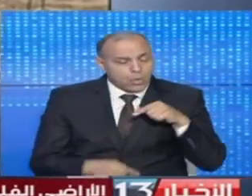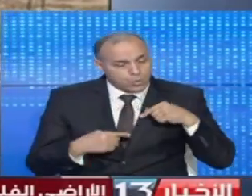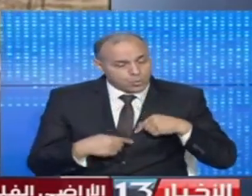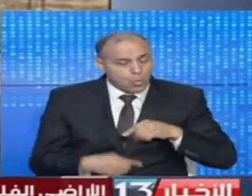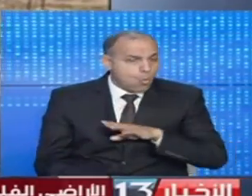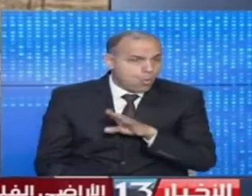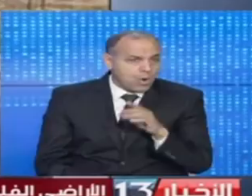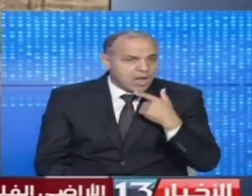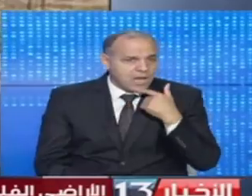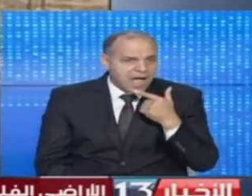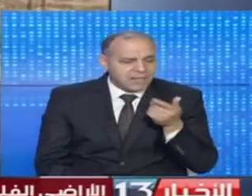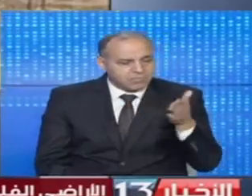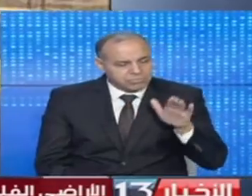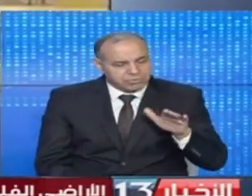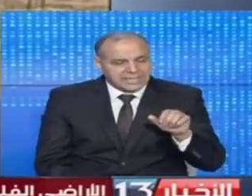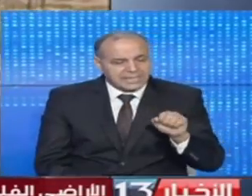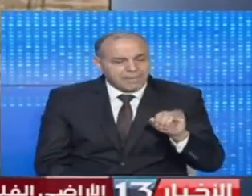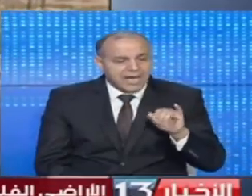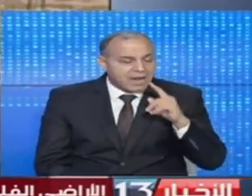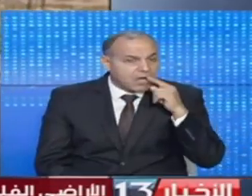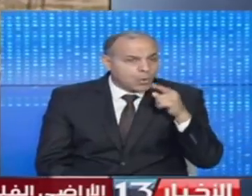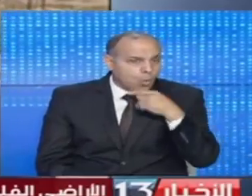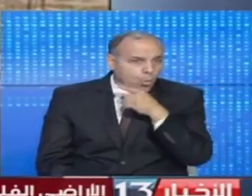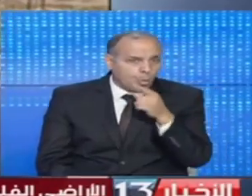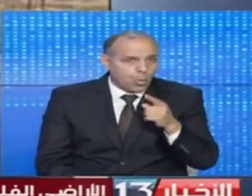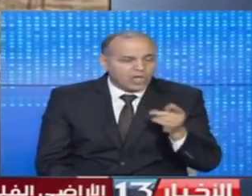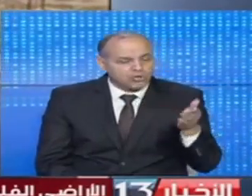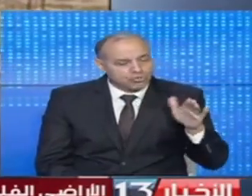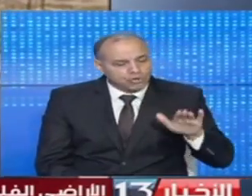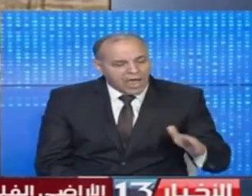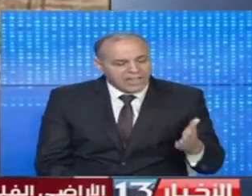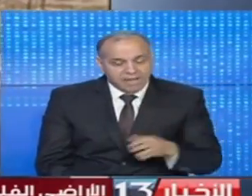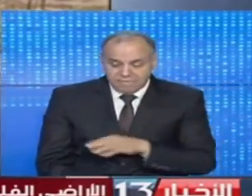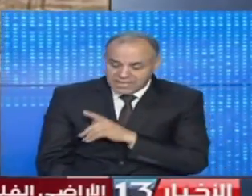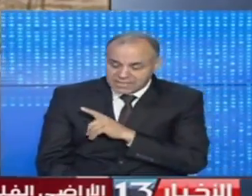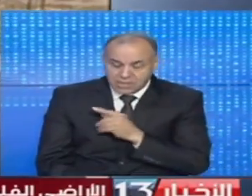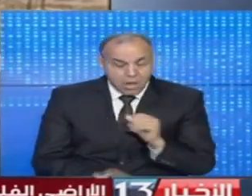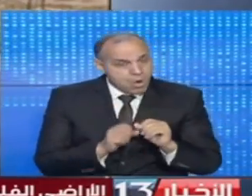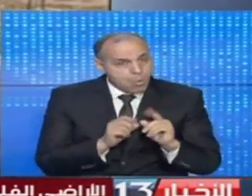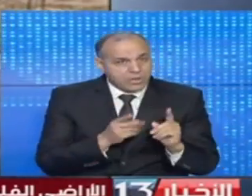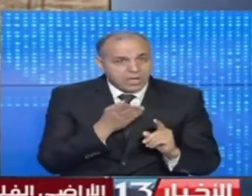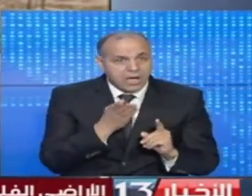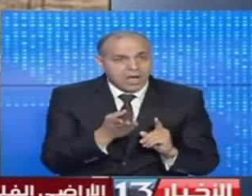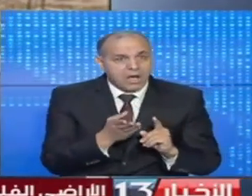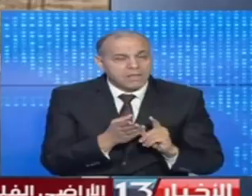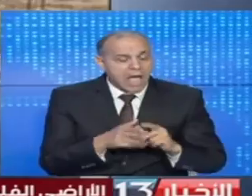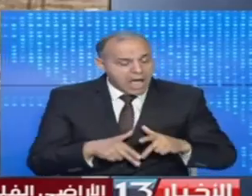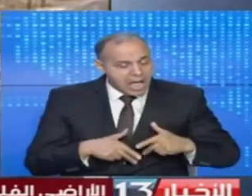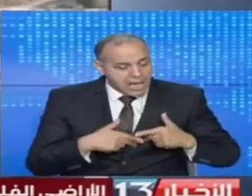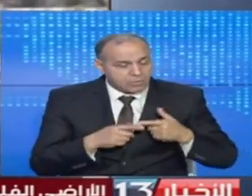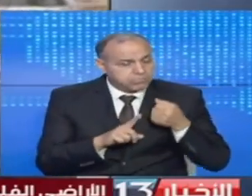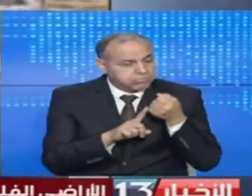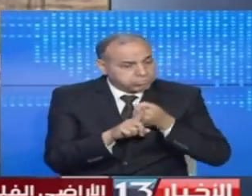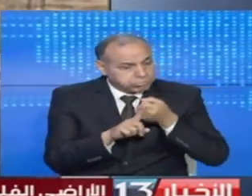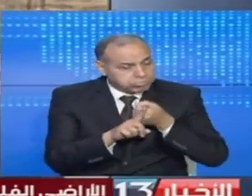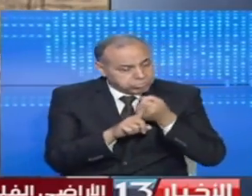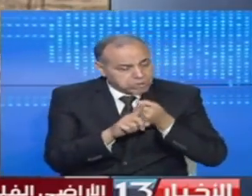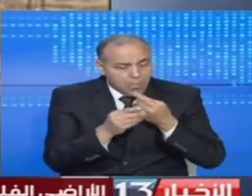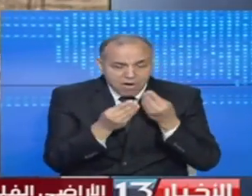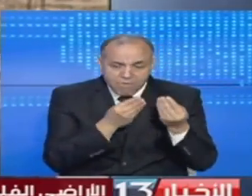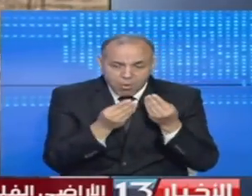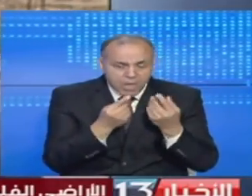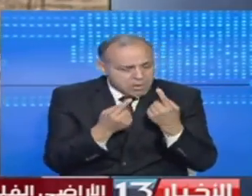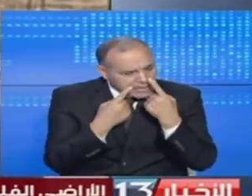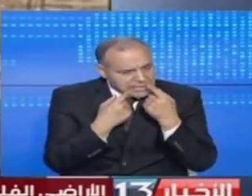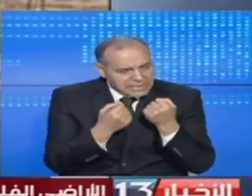مع الفقيد صائب عريقات ووصفه بشهر فلسطين مبينا انه امضى حياته مناضلا ومفاوضات